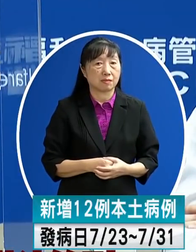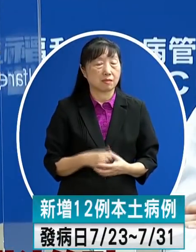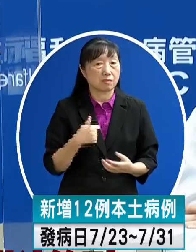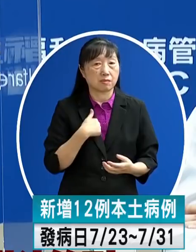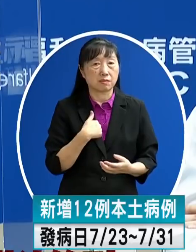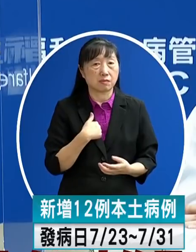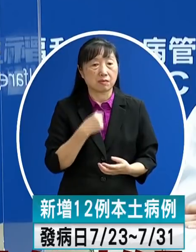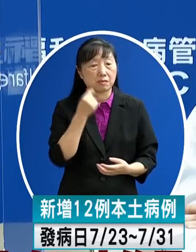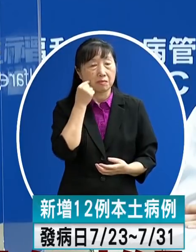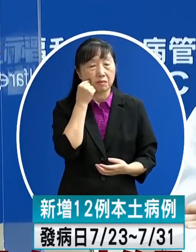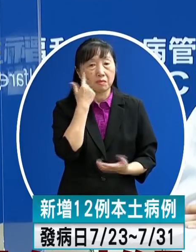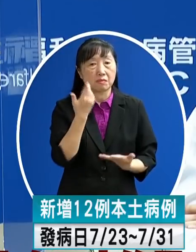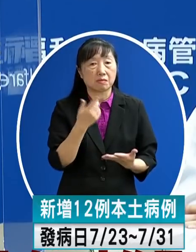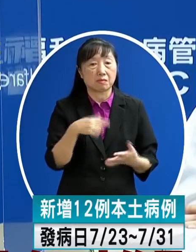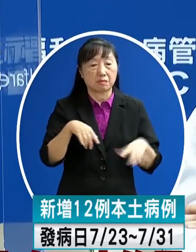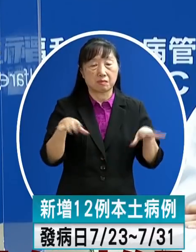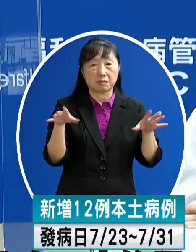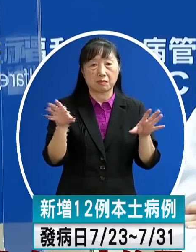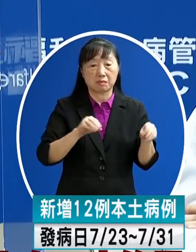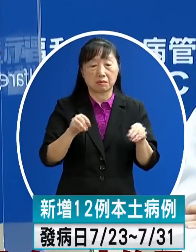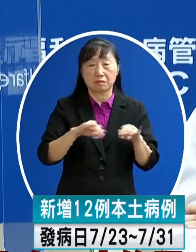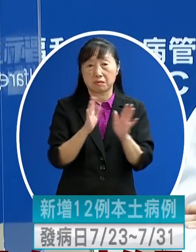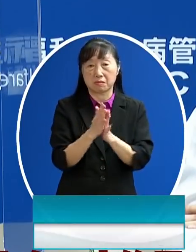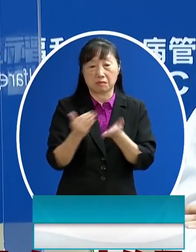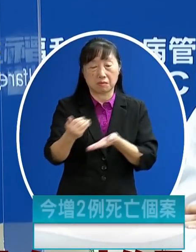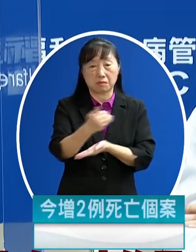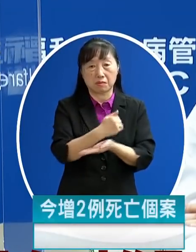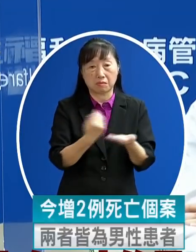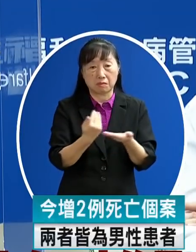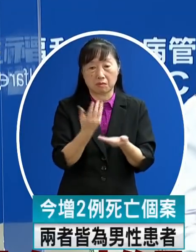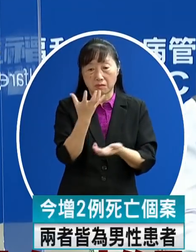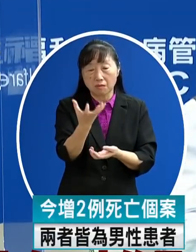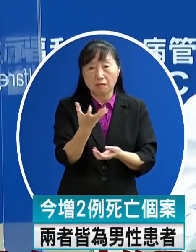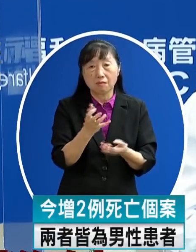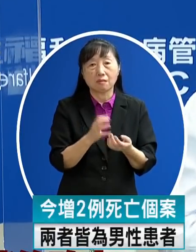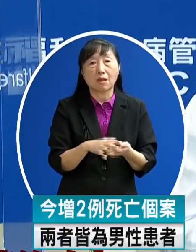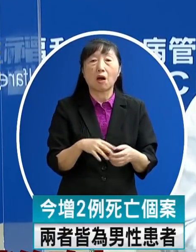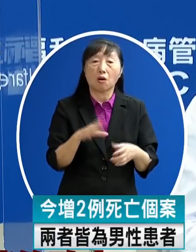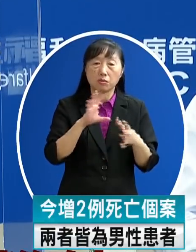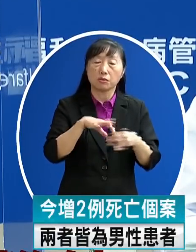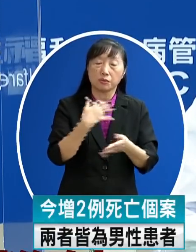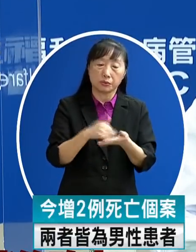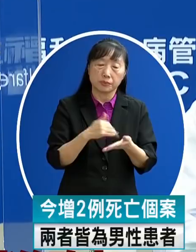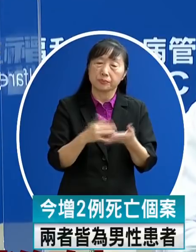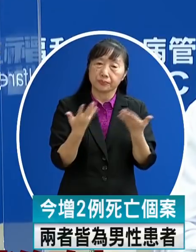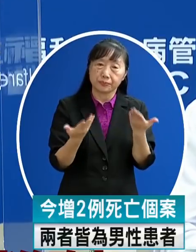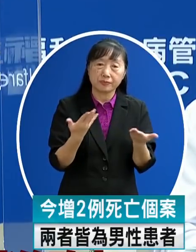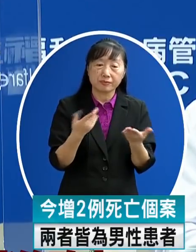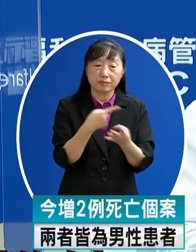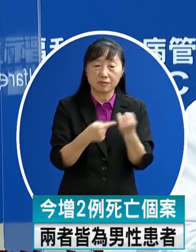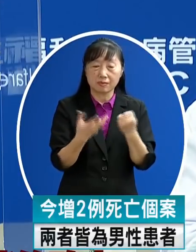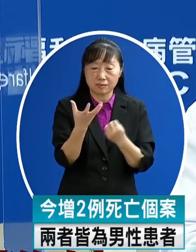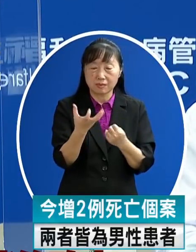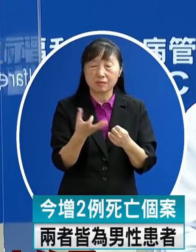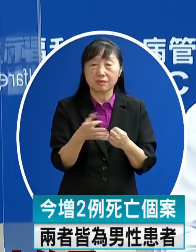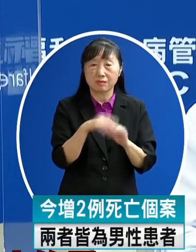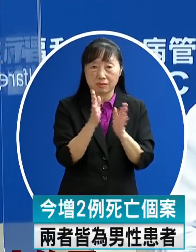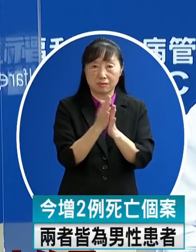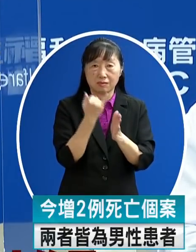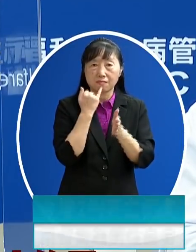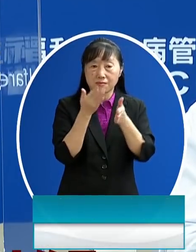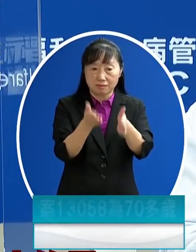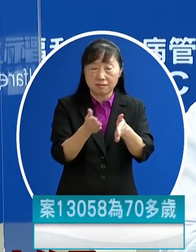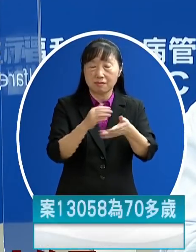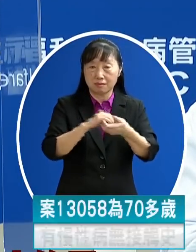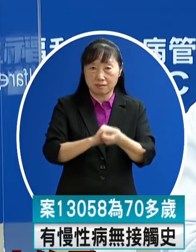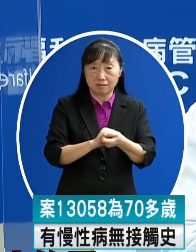没有办法等到就收集了很大的一批，好，大致上有一定的量。好，那问题是个量，只要能够确定，我们